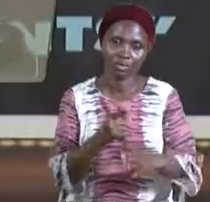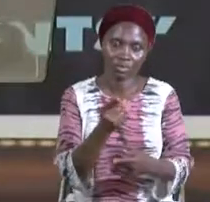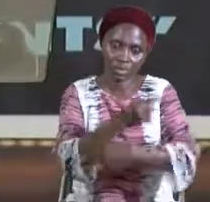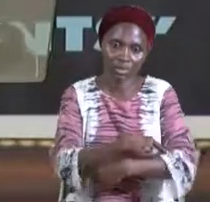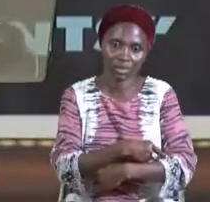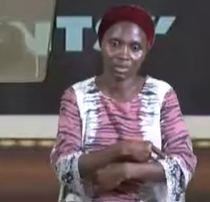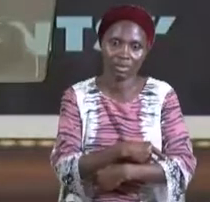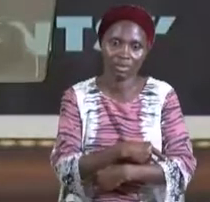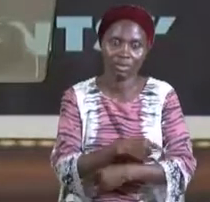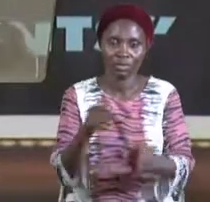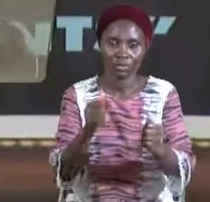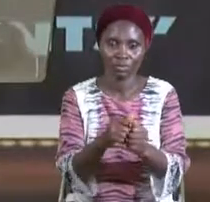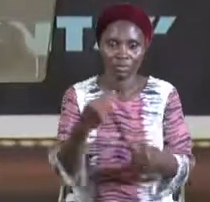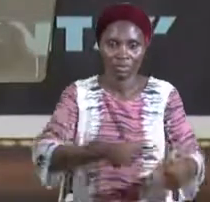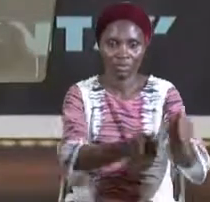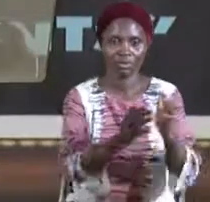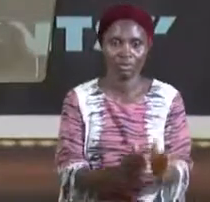Damas.